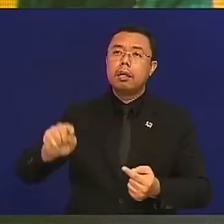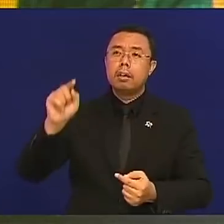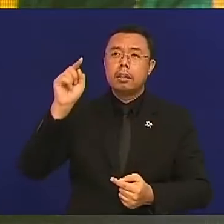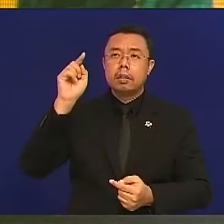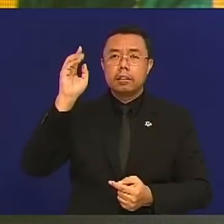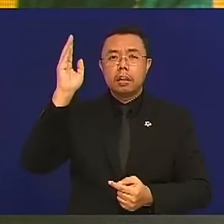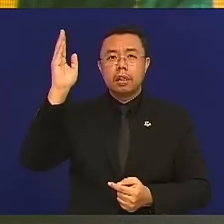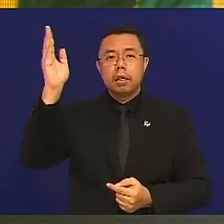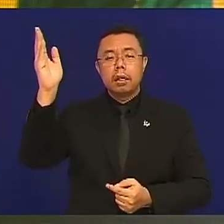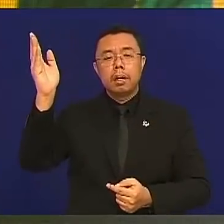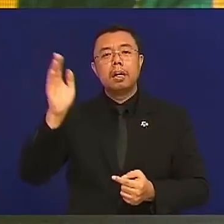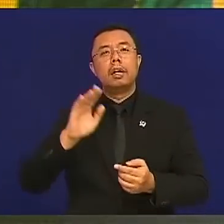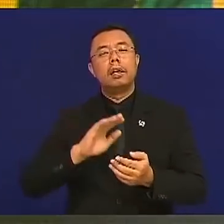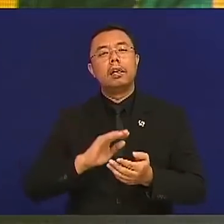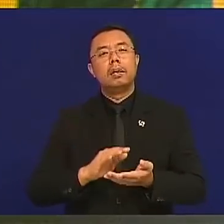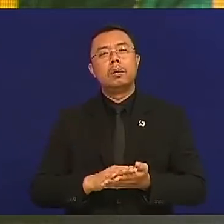kepadanya,